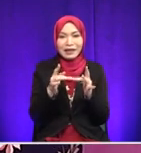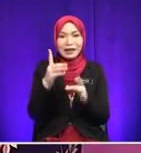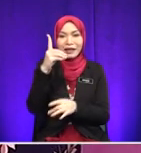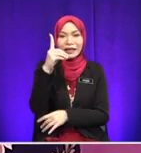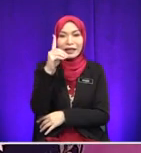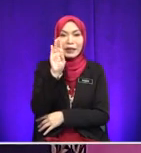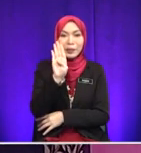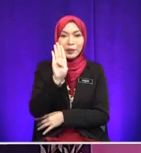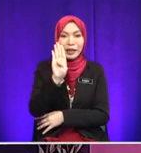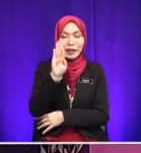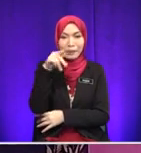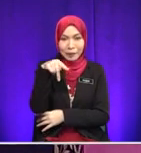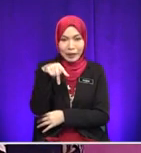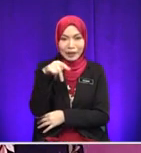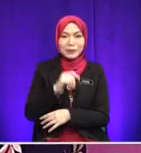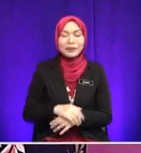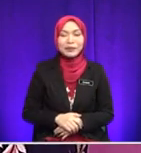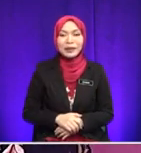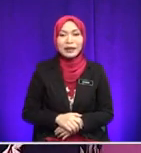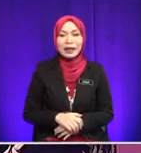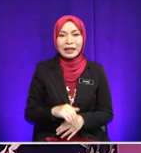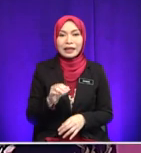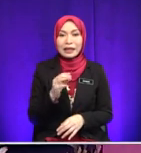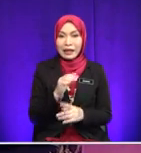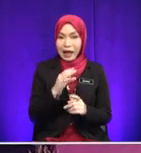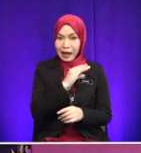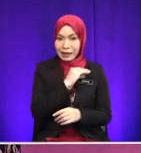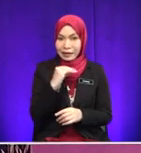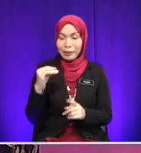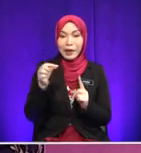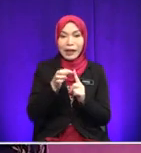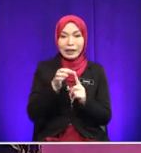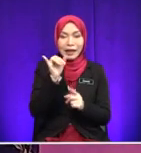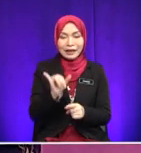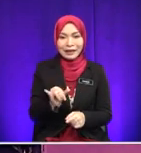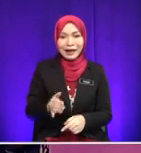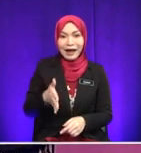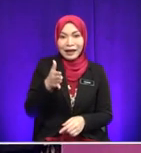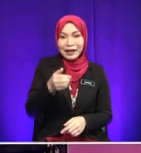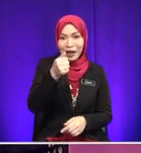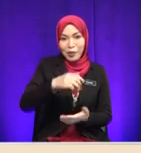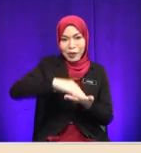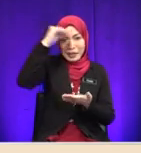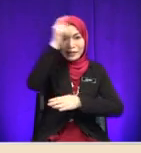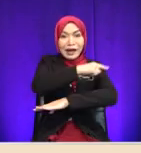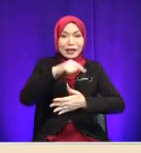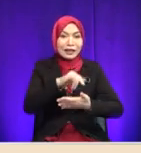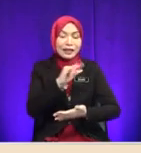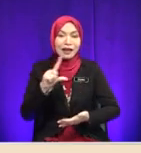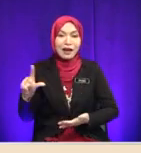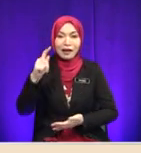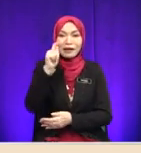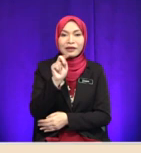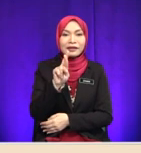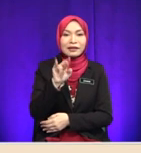Jadi perkataan yang kamu akan belajar hari ini ialah treaty. Apakah maksud treaty? Iaitu